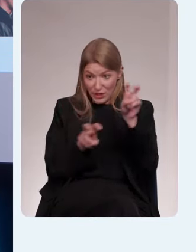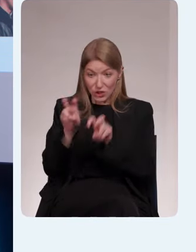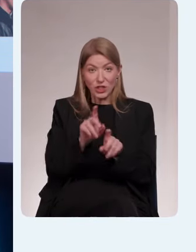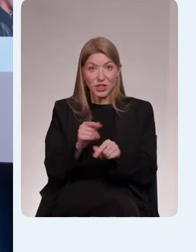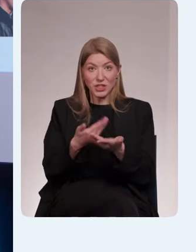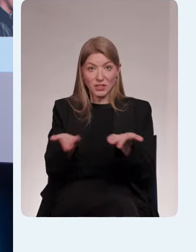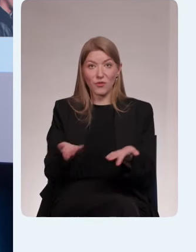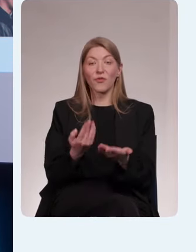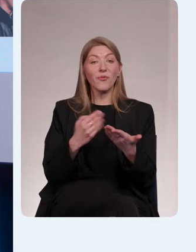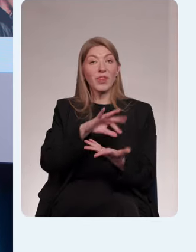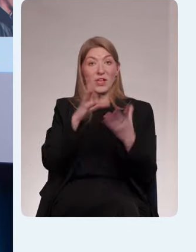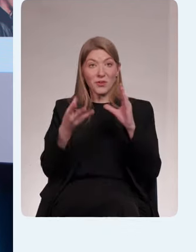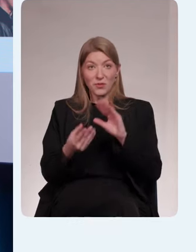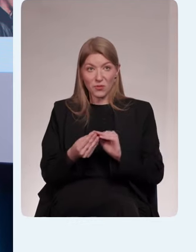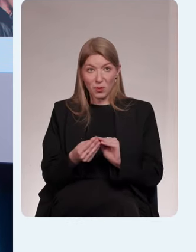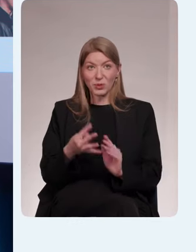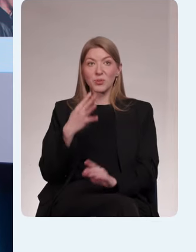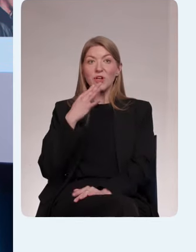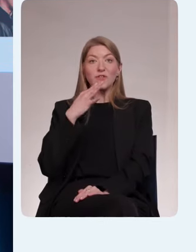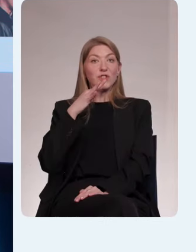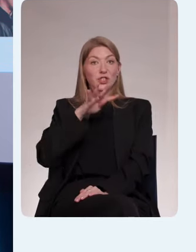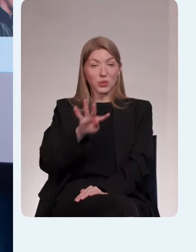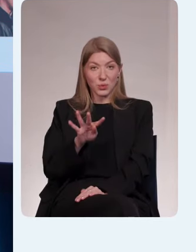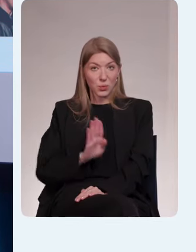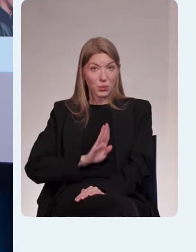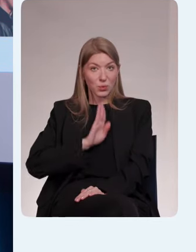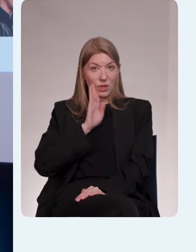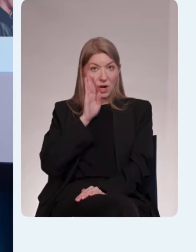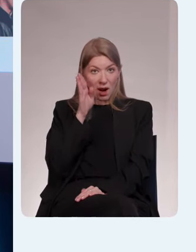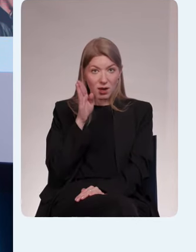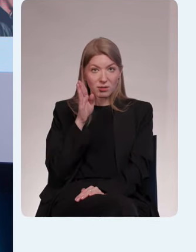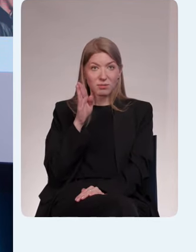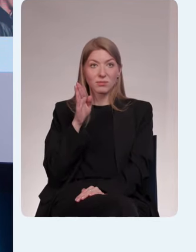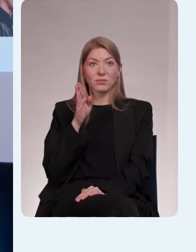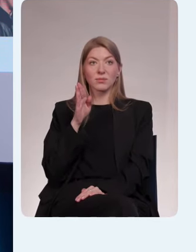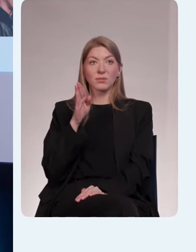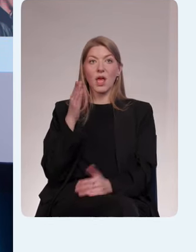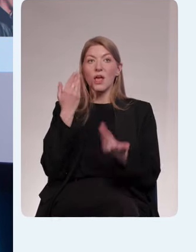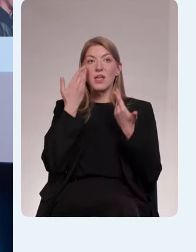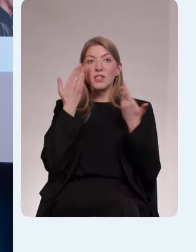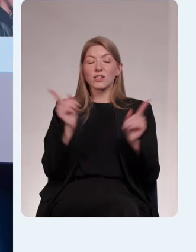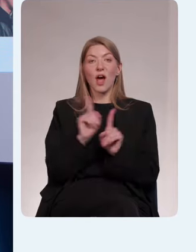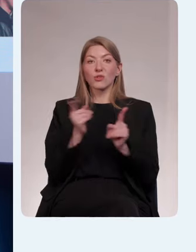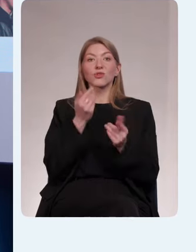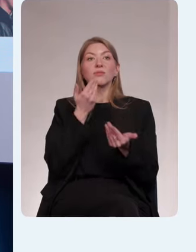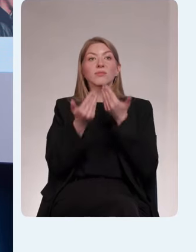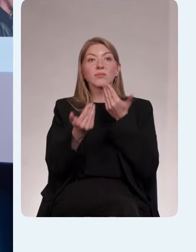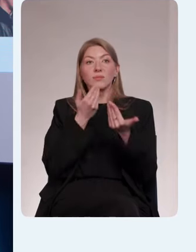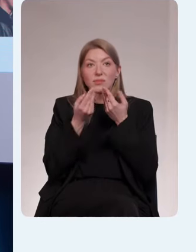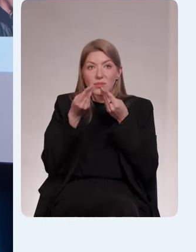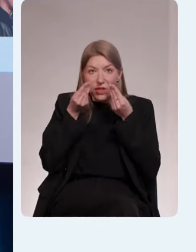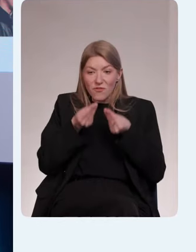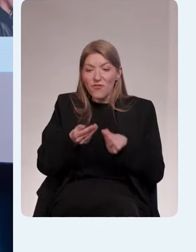утра слишком бодры и веселые. И вы говорите, что вы не нюхаете. Дальше ее ход,